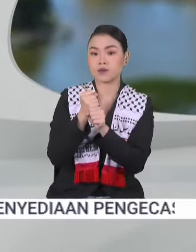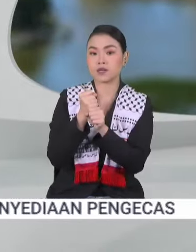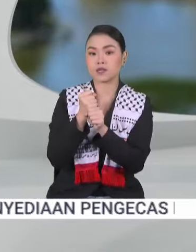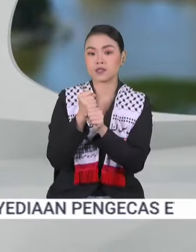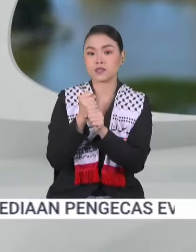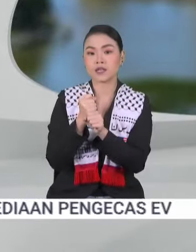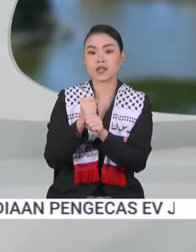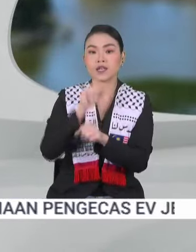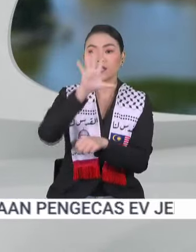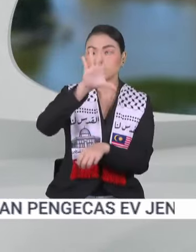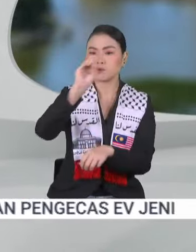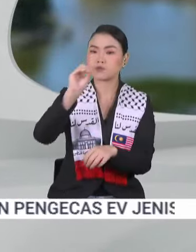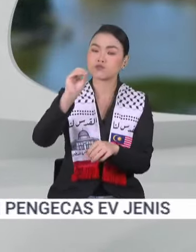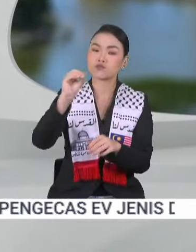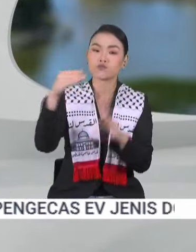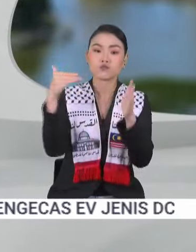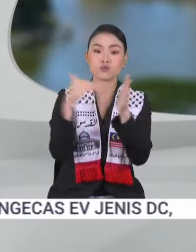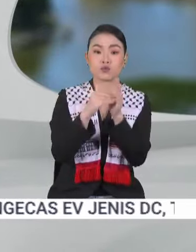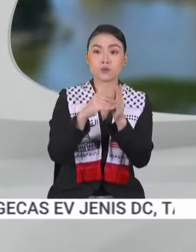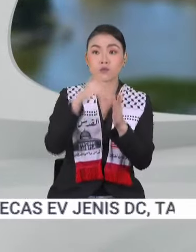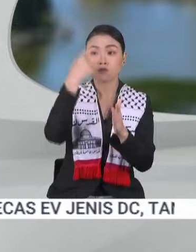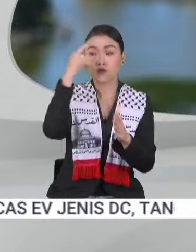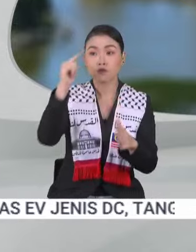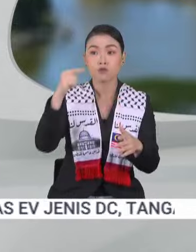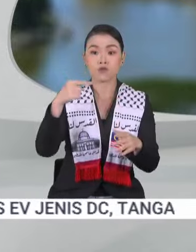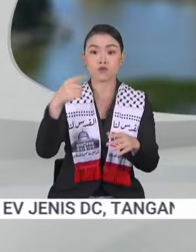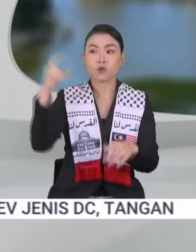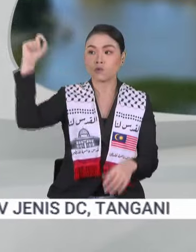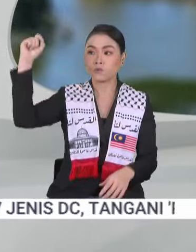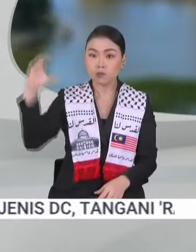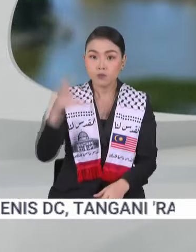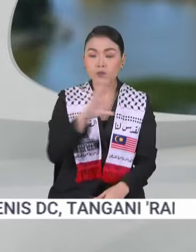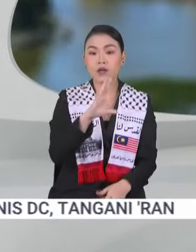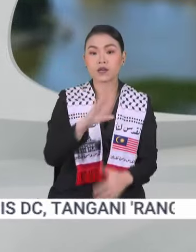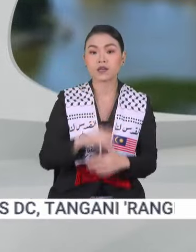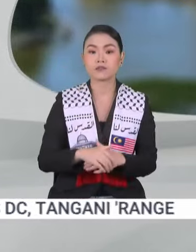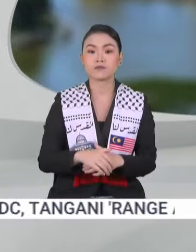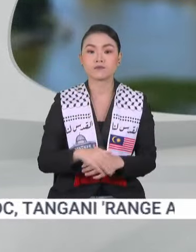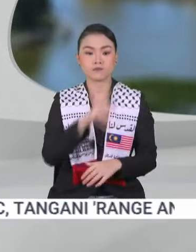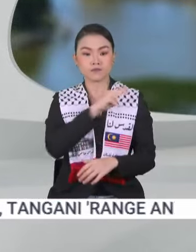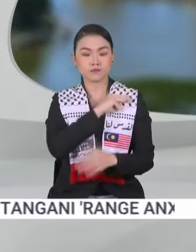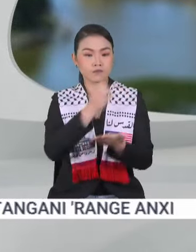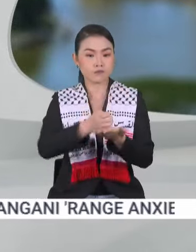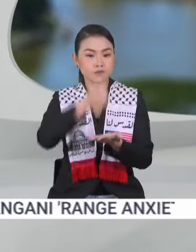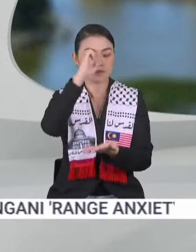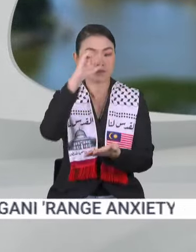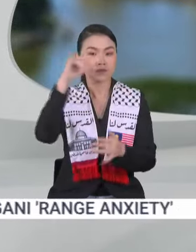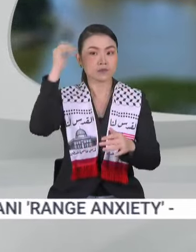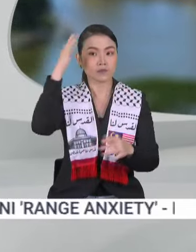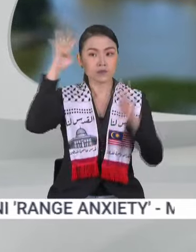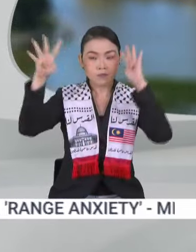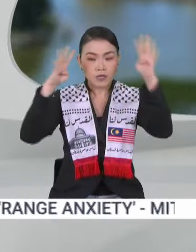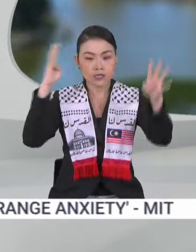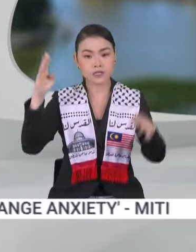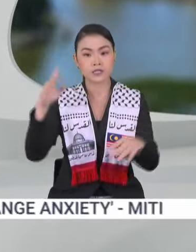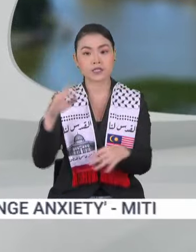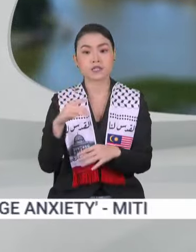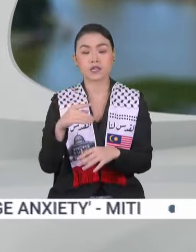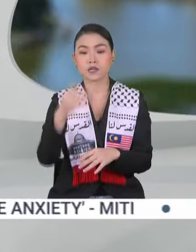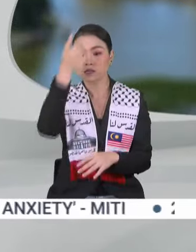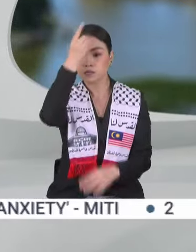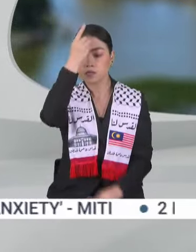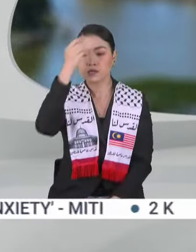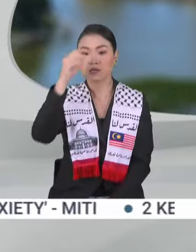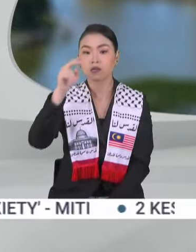berjumlah rm5,000 untuk bulan Ramadan tahun ini menurut timbalan menteri pendidikan Inovasi dan pembangunan bakat Datuk Dr